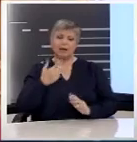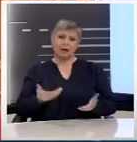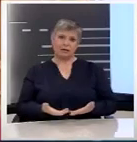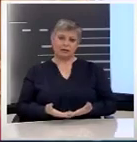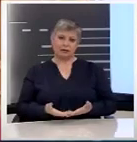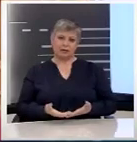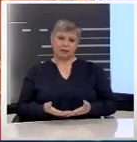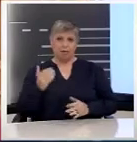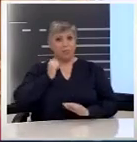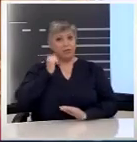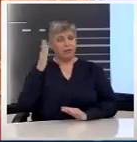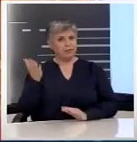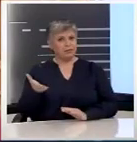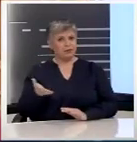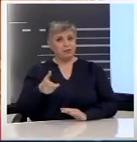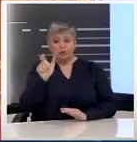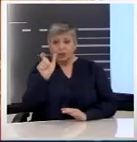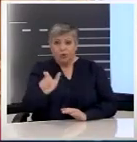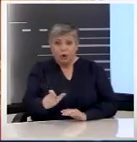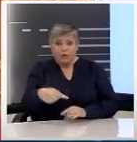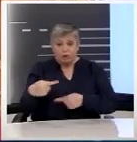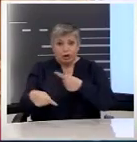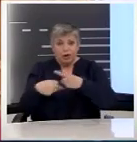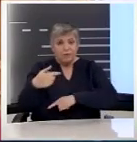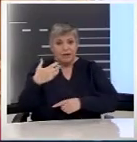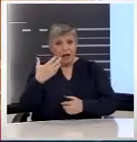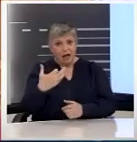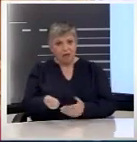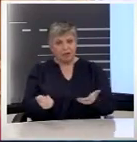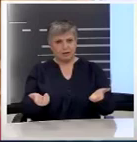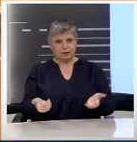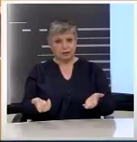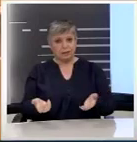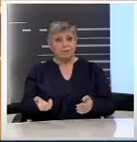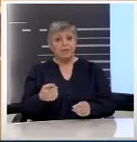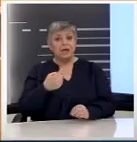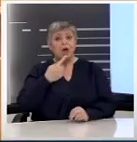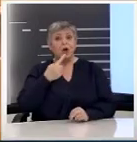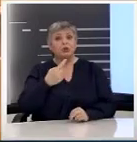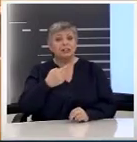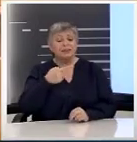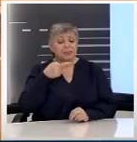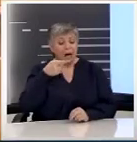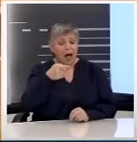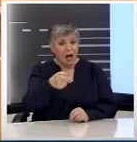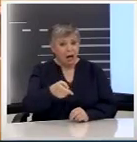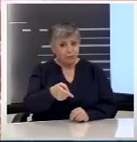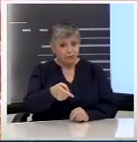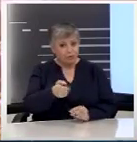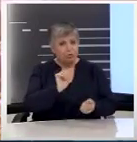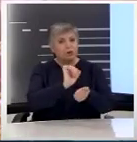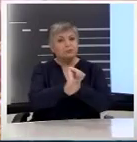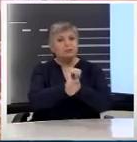κύριε, δηλαδή δεν σας καταλαβαίνω καθόλου. Κύριε Υπουργέ, αρμοδίως την έστειλε, σας το εξήγησα. Μην κάνετε διότι αυτή διάλογο. Τη δουλειά θα πρέπει να την κάνει η